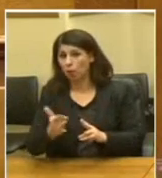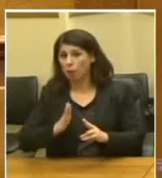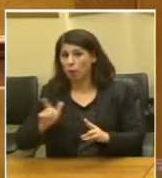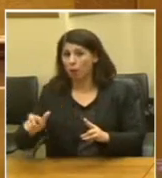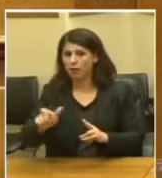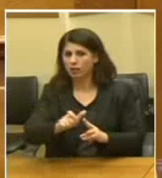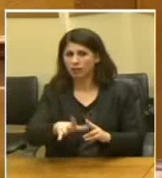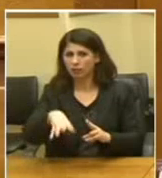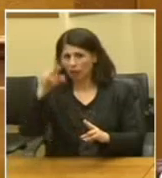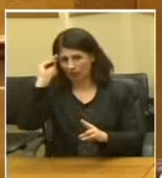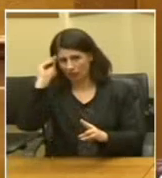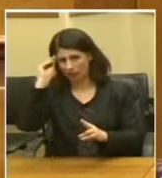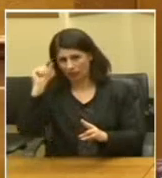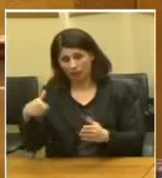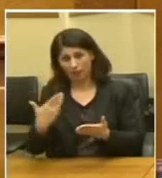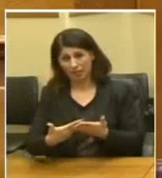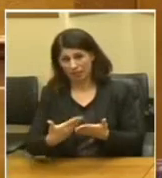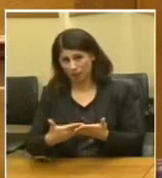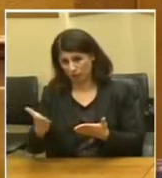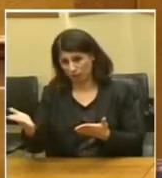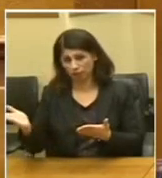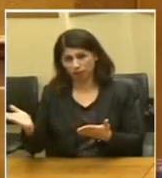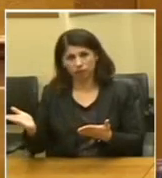προσέλαβαν τα επιχειρήματά σας,